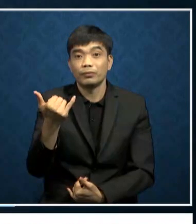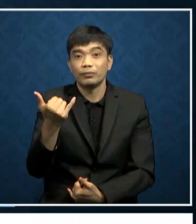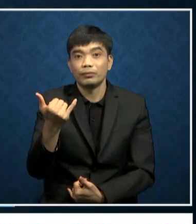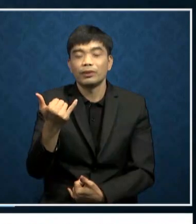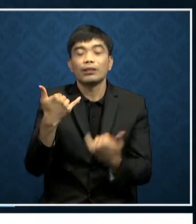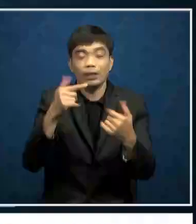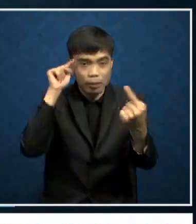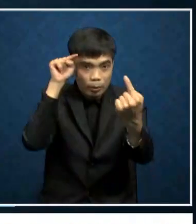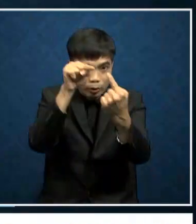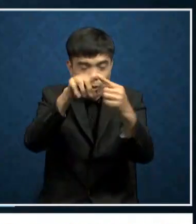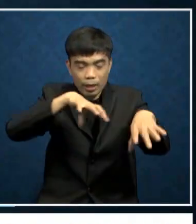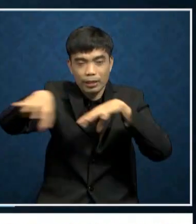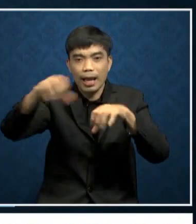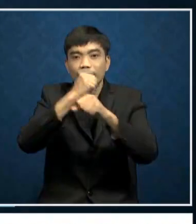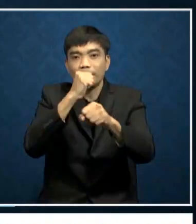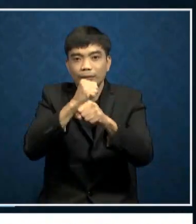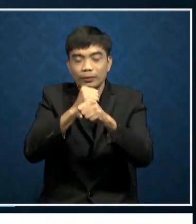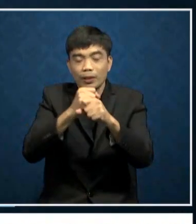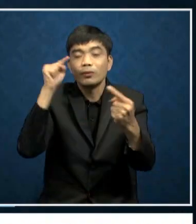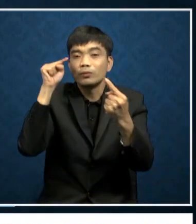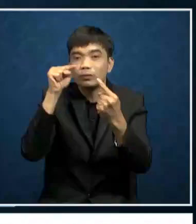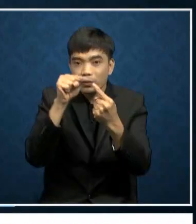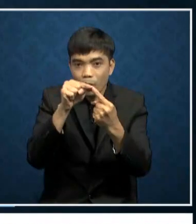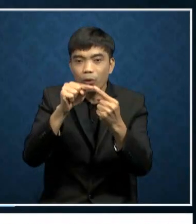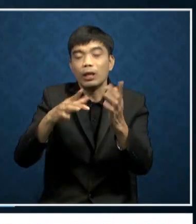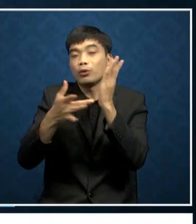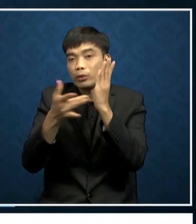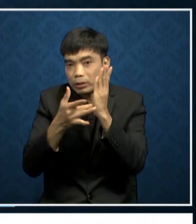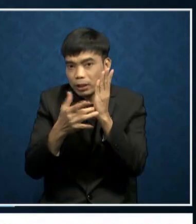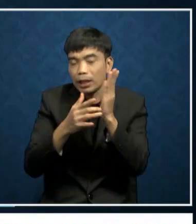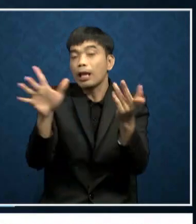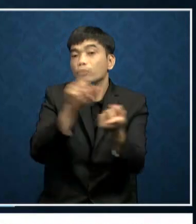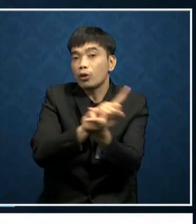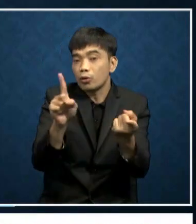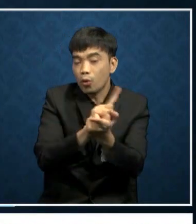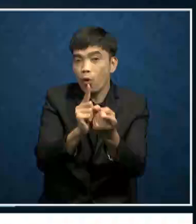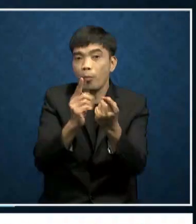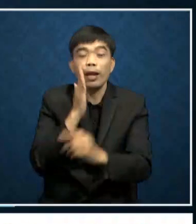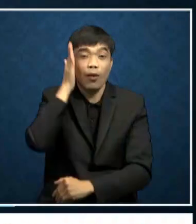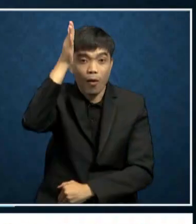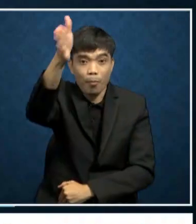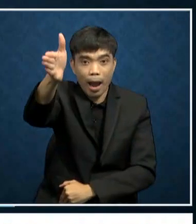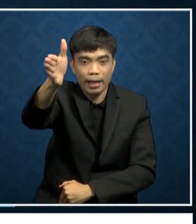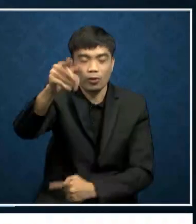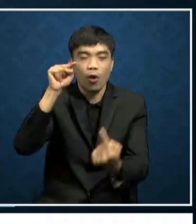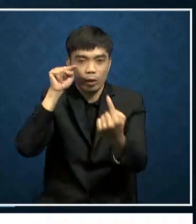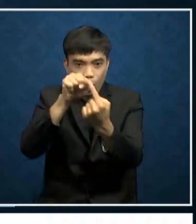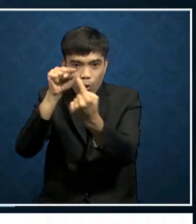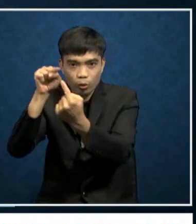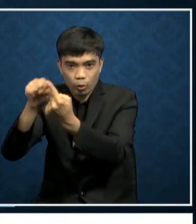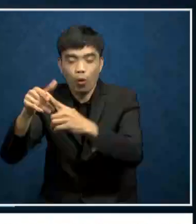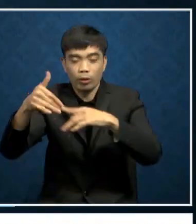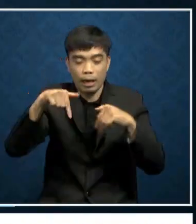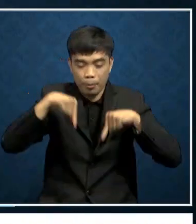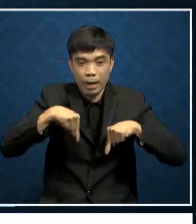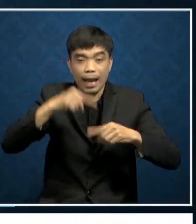ผลสำเร็จตามวัตถุประสงค์เพื่อให้ทันต่อการเปลี่ยนแปลงทางด้านเทคโนโลยีสถานการณ์ทางสังคมในปัจจุบันและอนาคตทั้งภายในและภายนอก